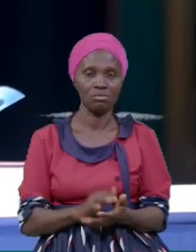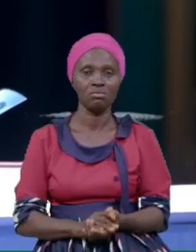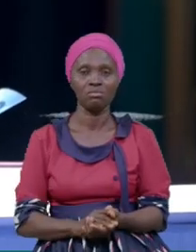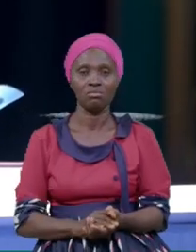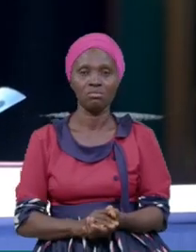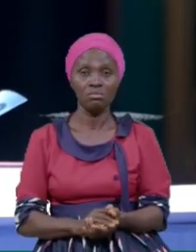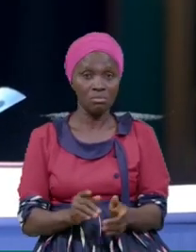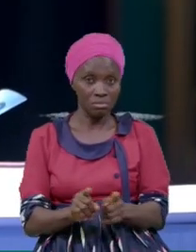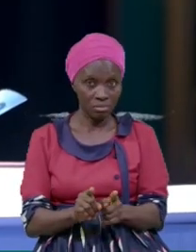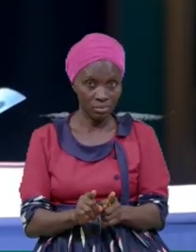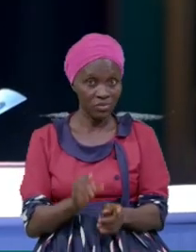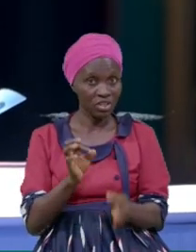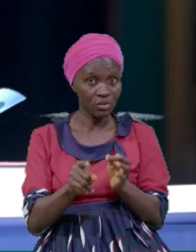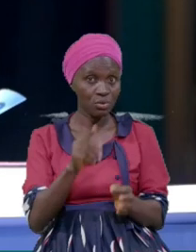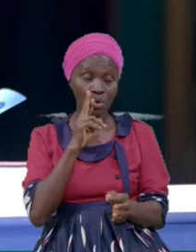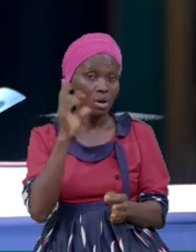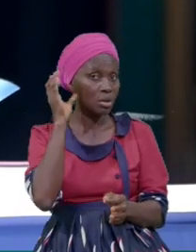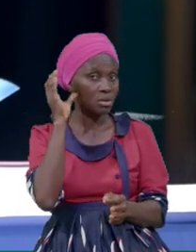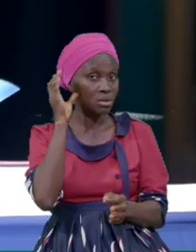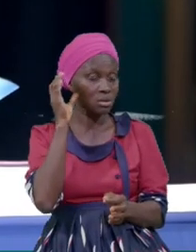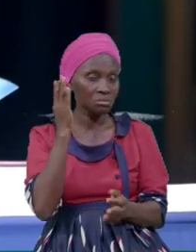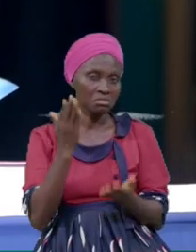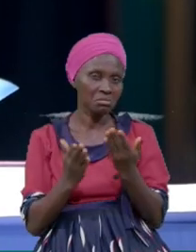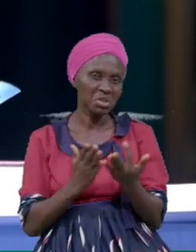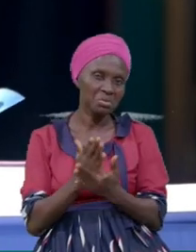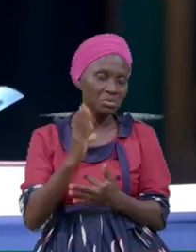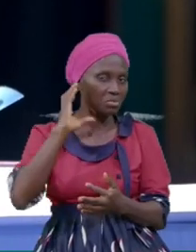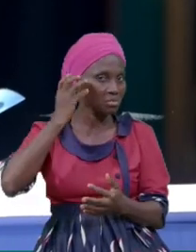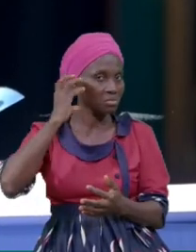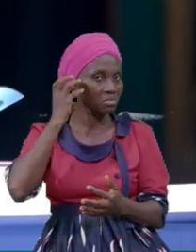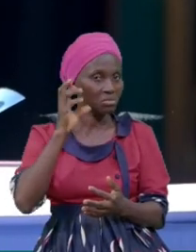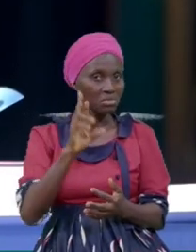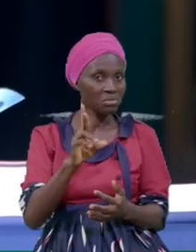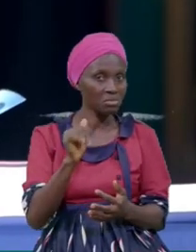Si vous nous suivez à la radio, à la télévision,